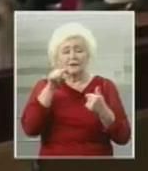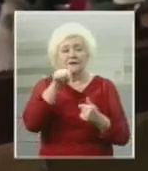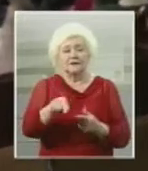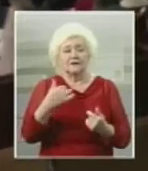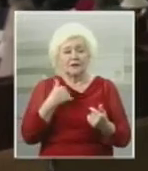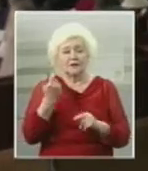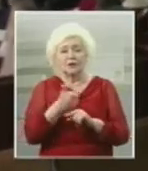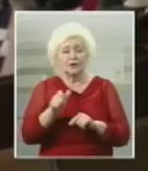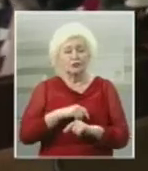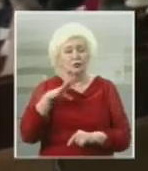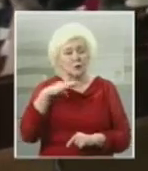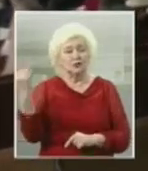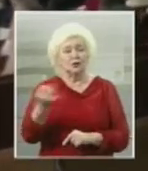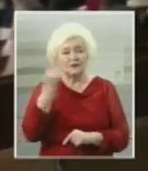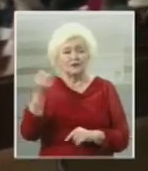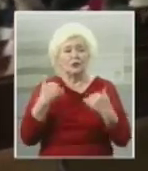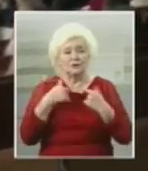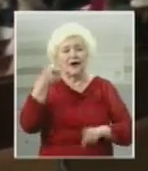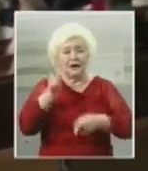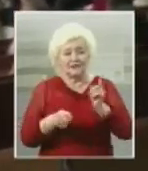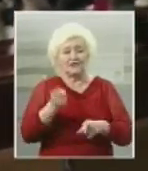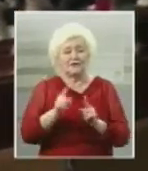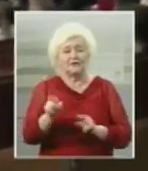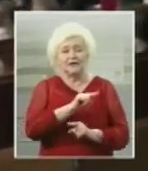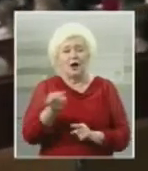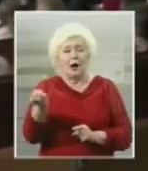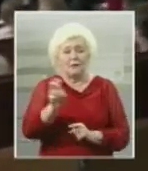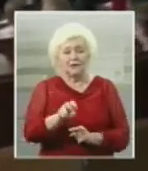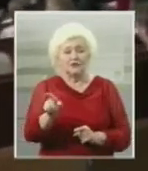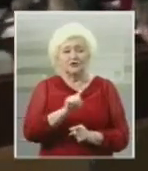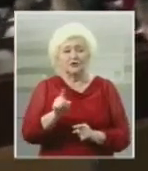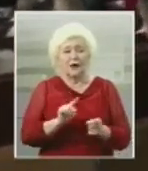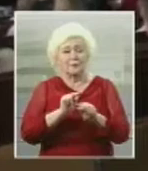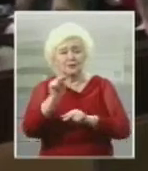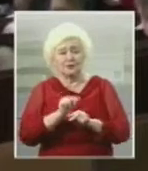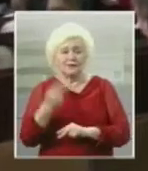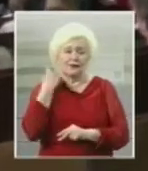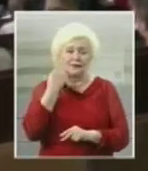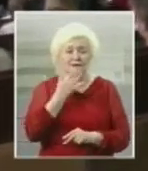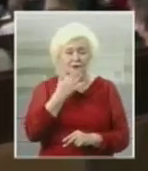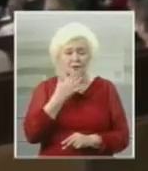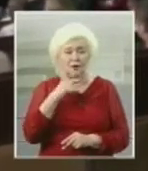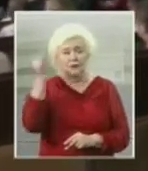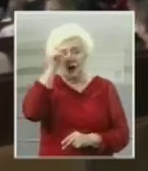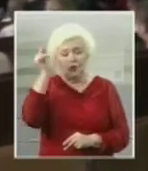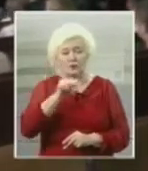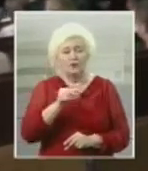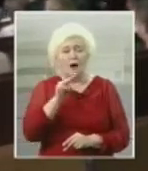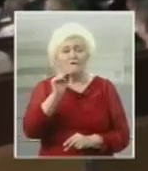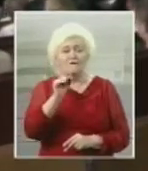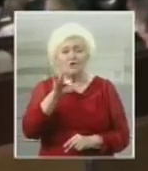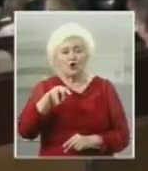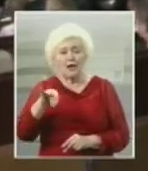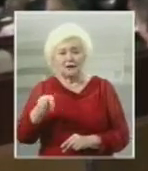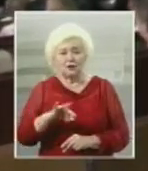Для мене ця зустріч була дуже цікавою, тому що я дійсно розширила свої знання з англійської мови. Я почула правильну фонетику, якої